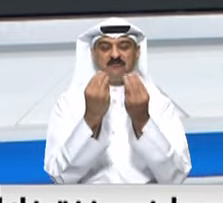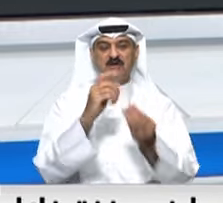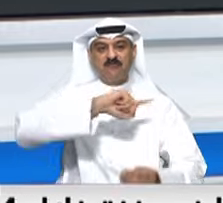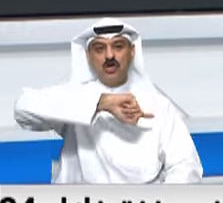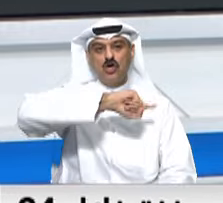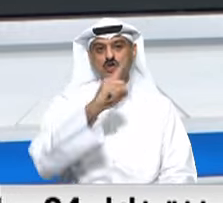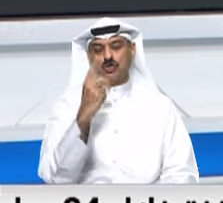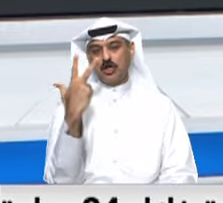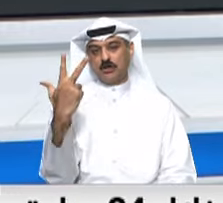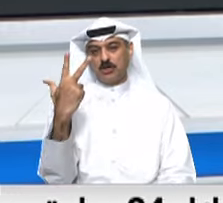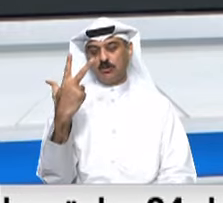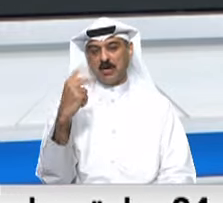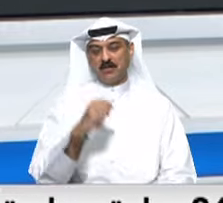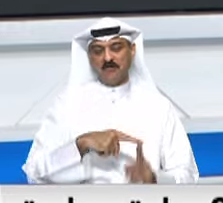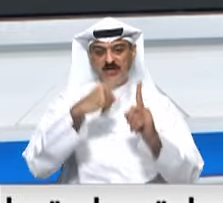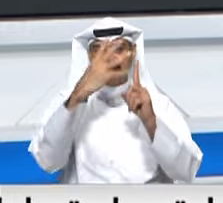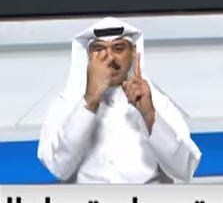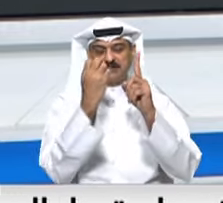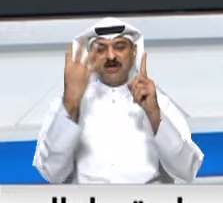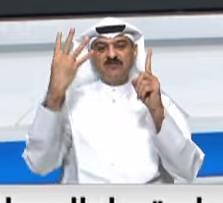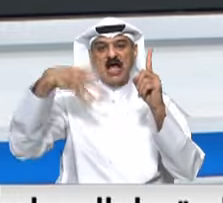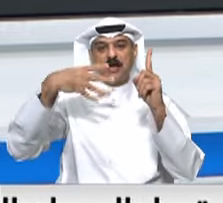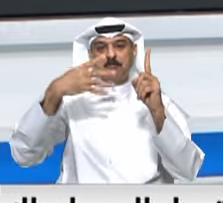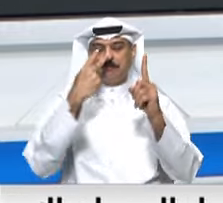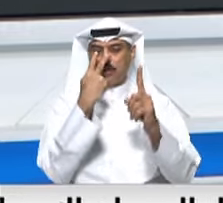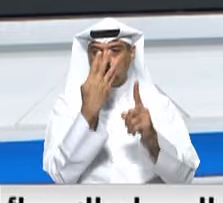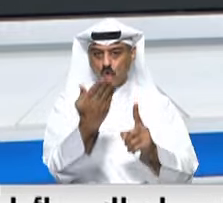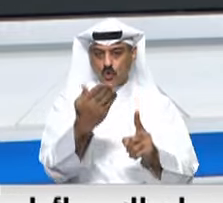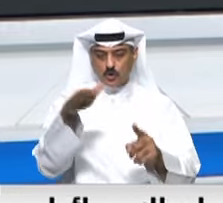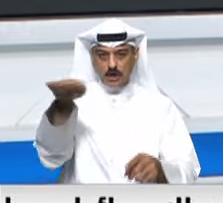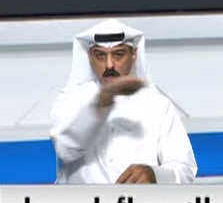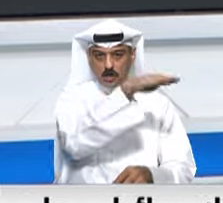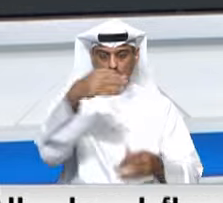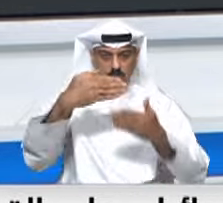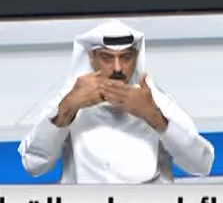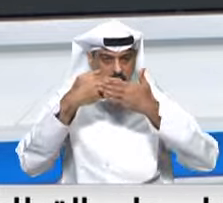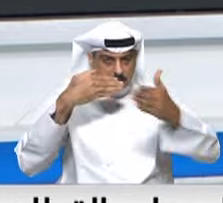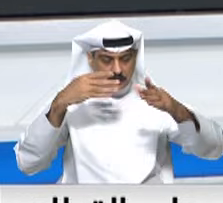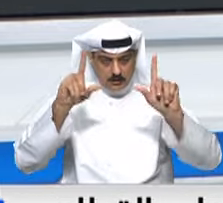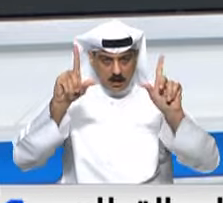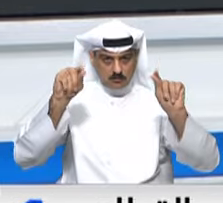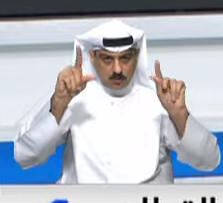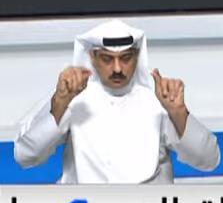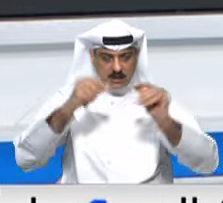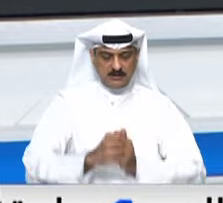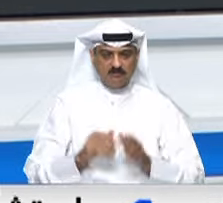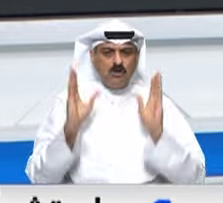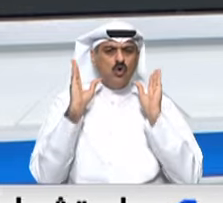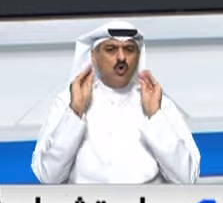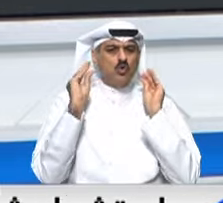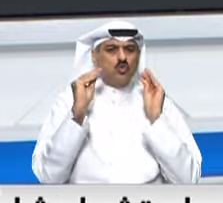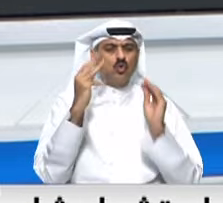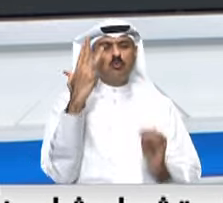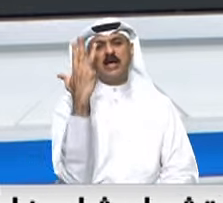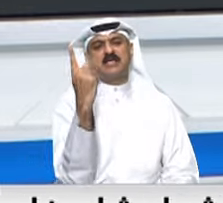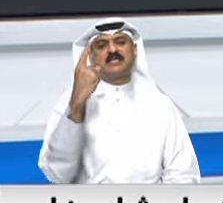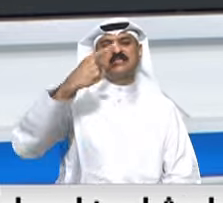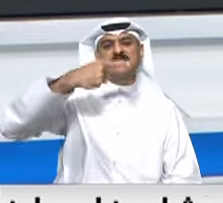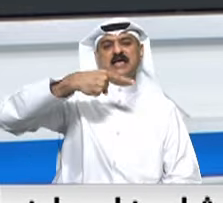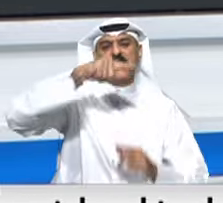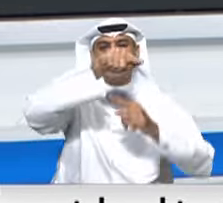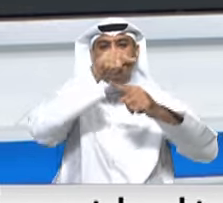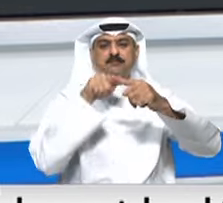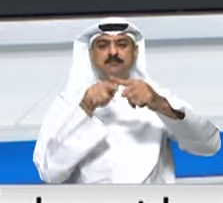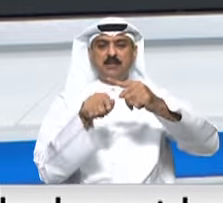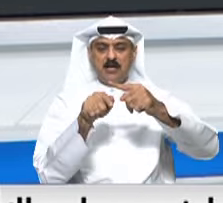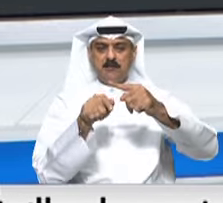الرياح حاليا درجه الحراره 40% الرؤيه الافقيه ممتازه اكثر من 12 م نسبه الرطوبه تصل ال 19% في بعض